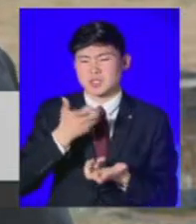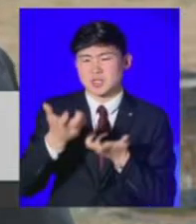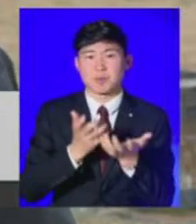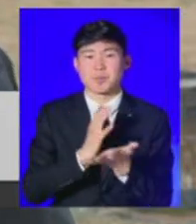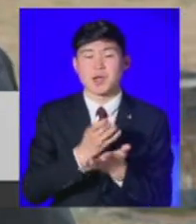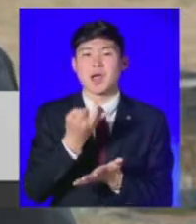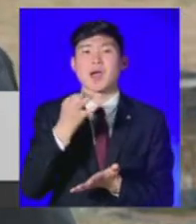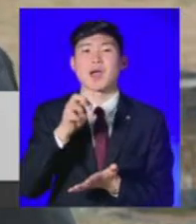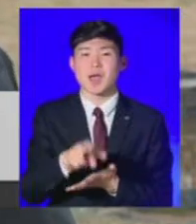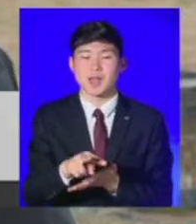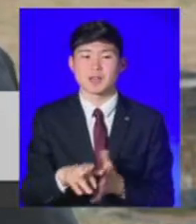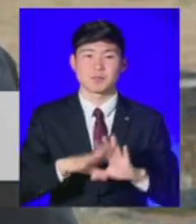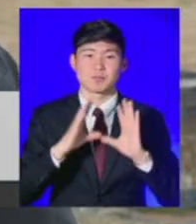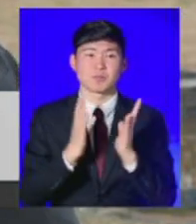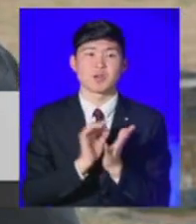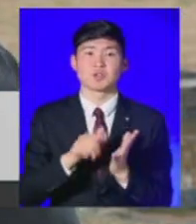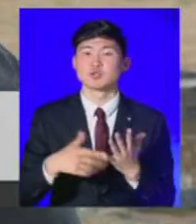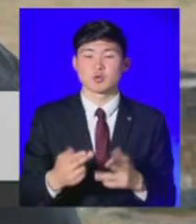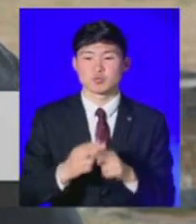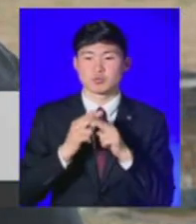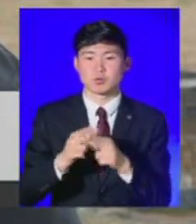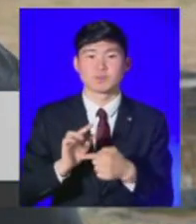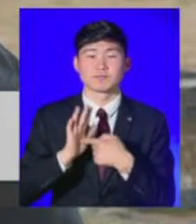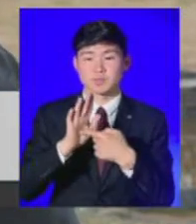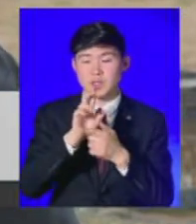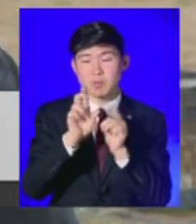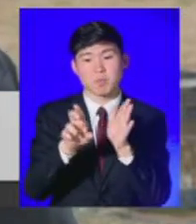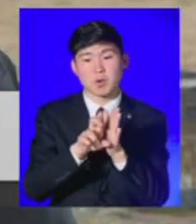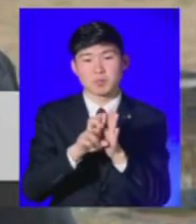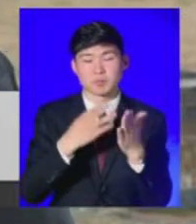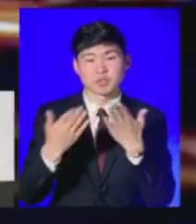айлуудад тусламж үзүүлэх боломжтой ер нь үзүүлээч гэж бодож байна. Хүүхдийн